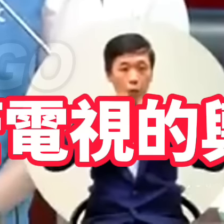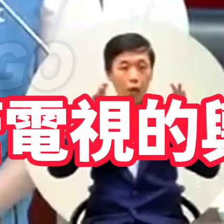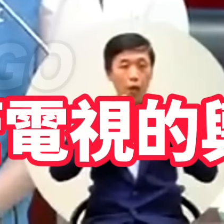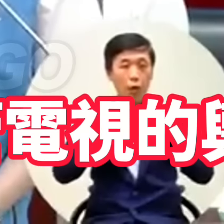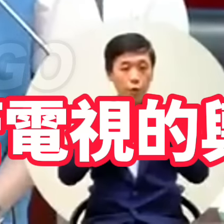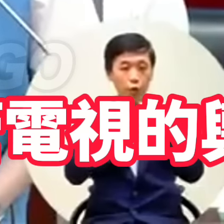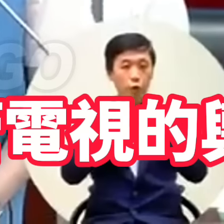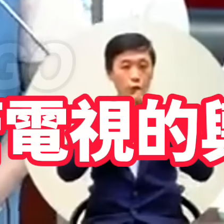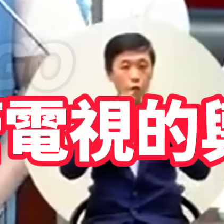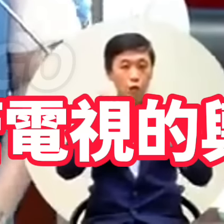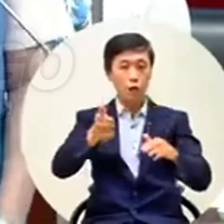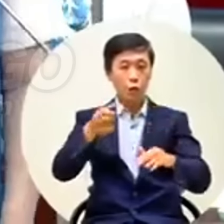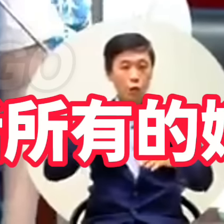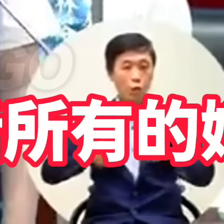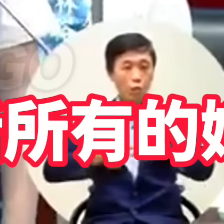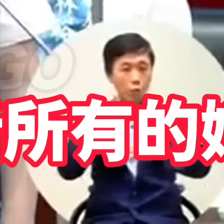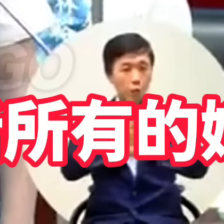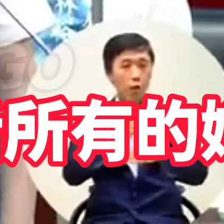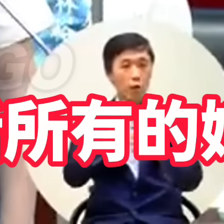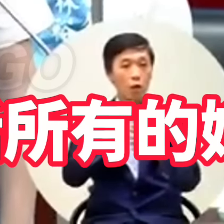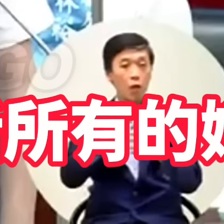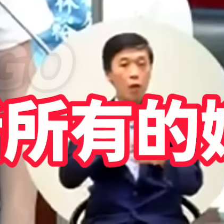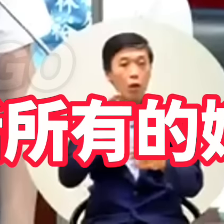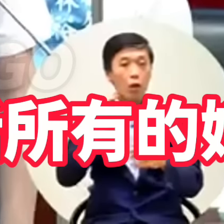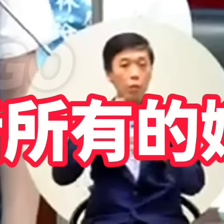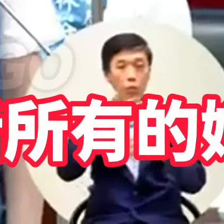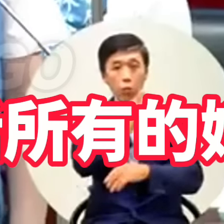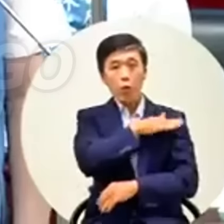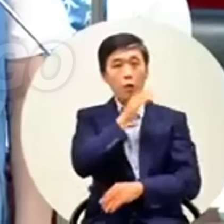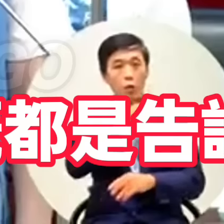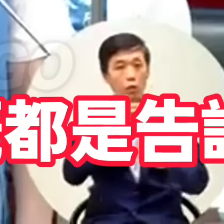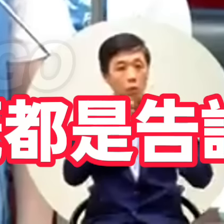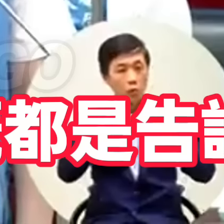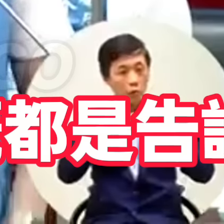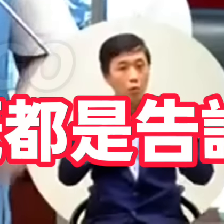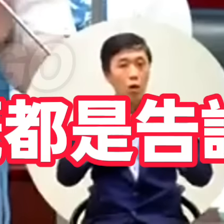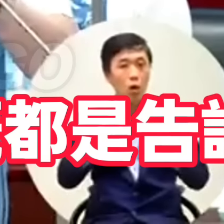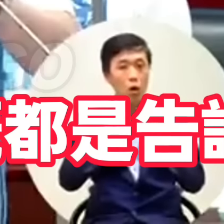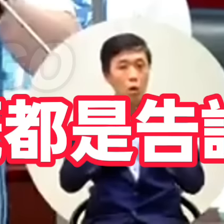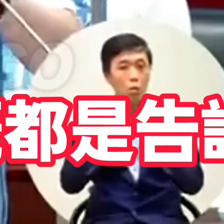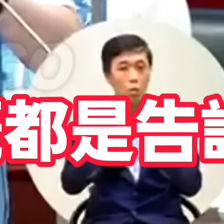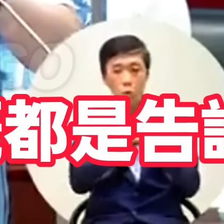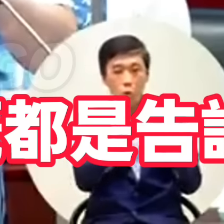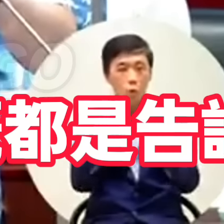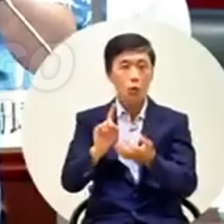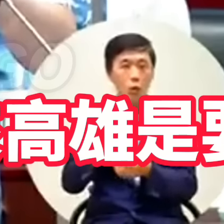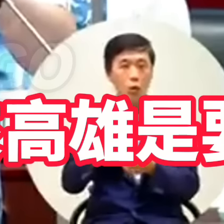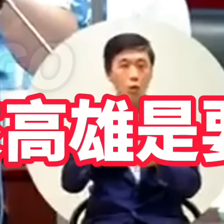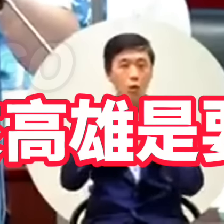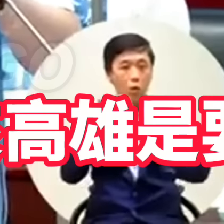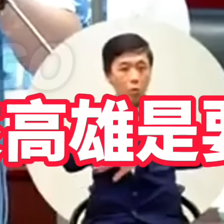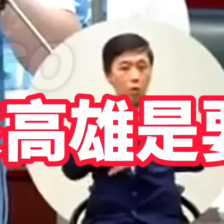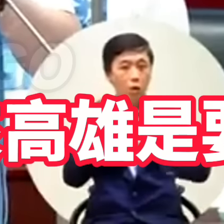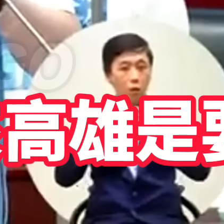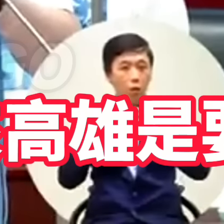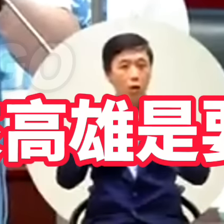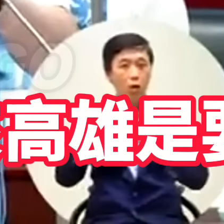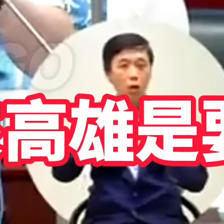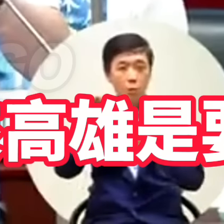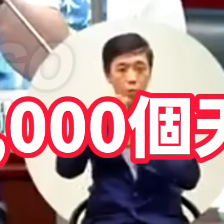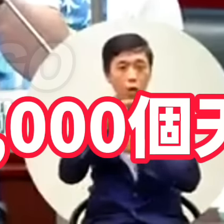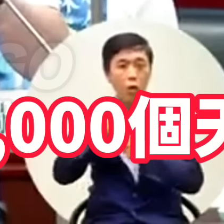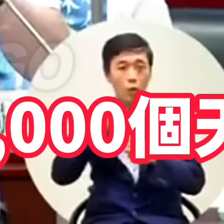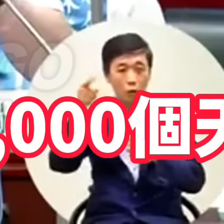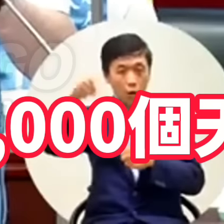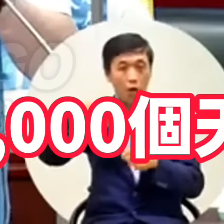管电视的舆论，包括所有的媒体，大概都是告诉我，我下来高雄是要